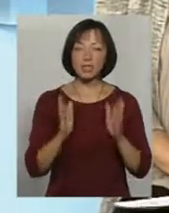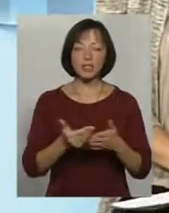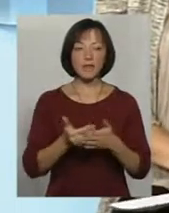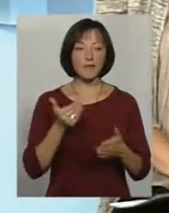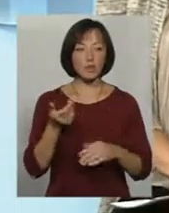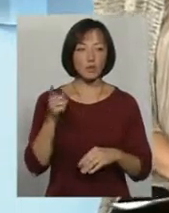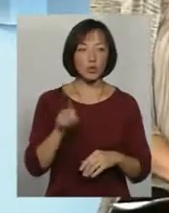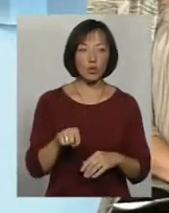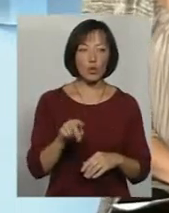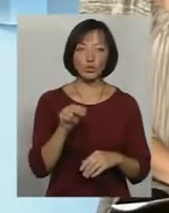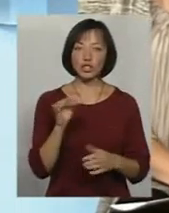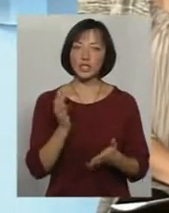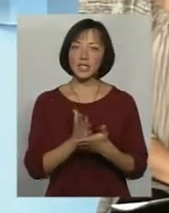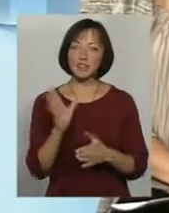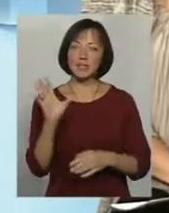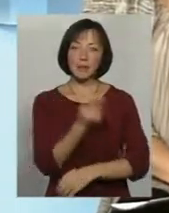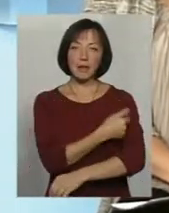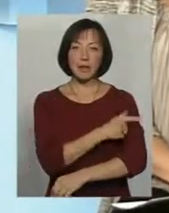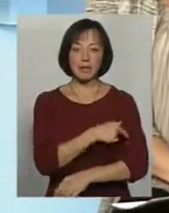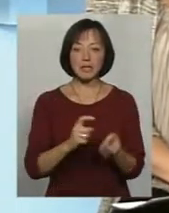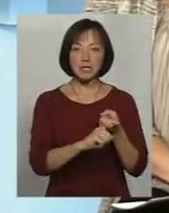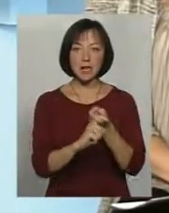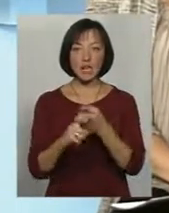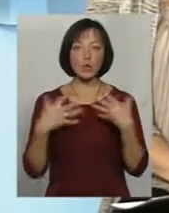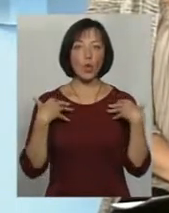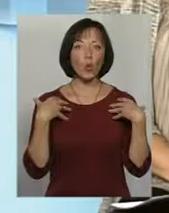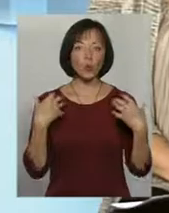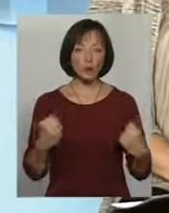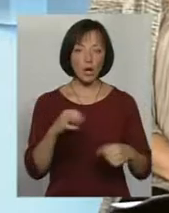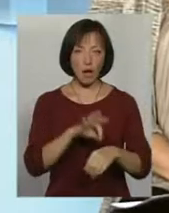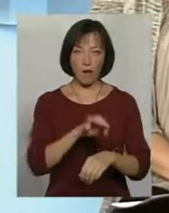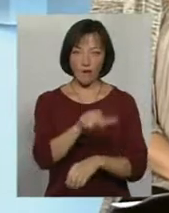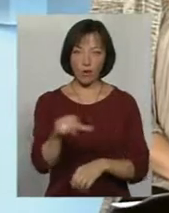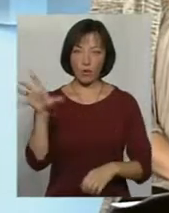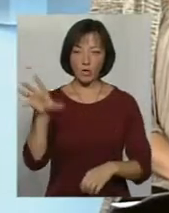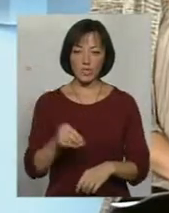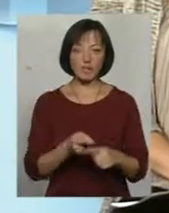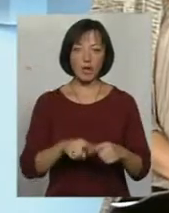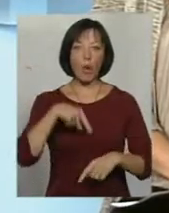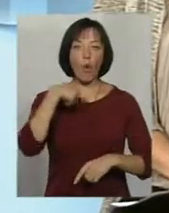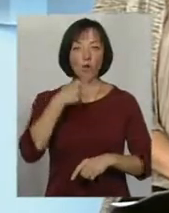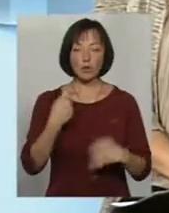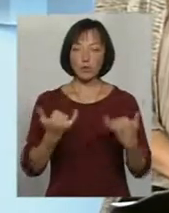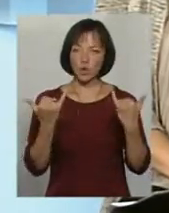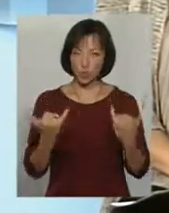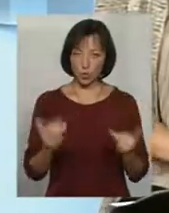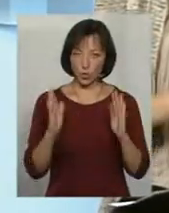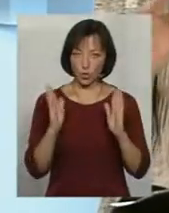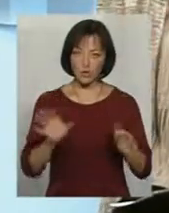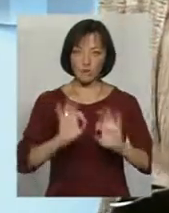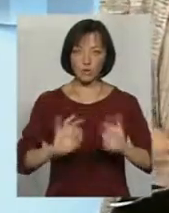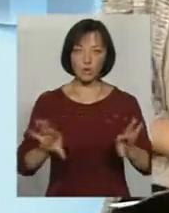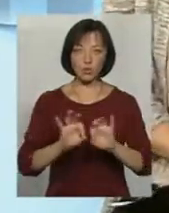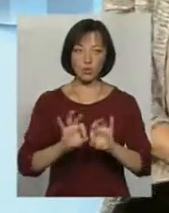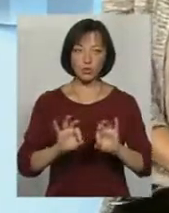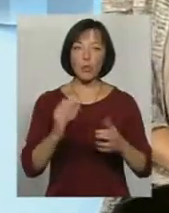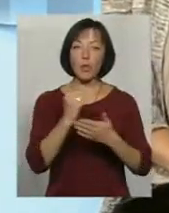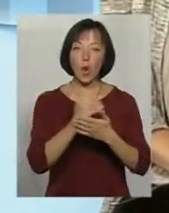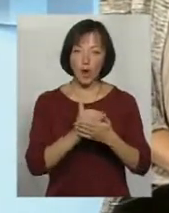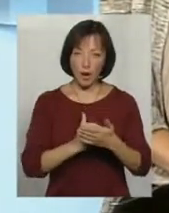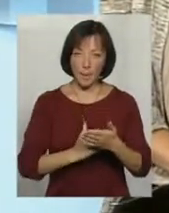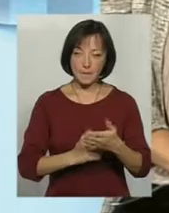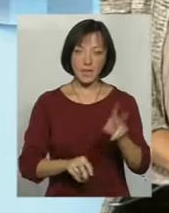того, чиї всі медикаменти залежать одужання хворих? Про це все говоритимемо сьогодні у сюжеті, сьогодні в